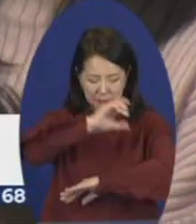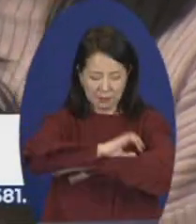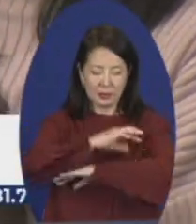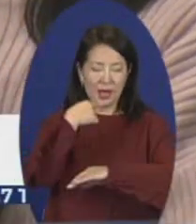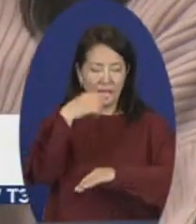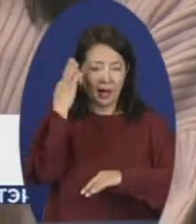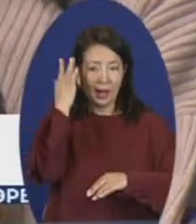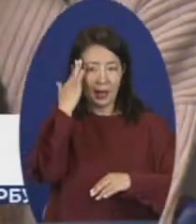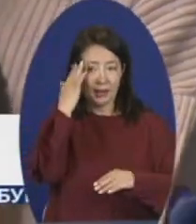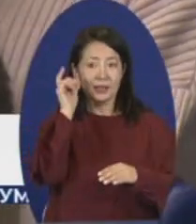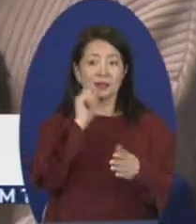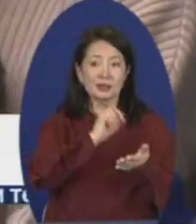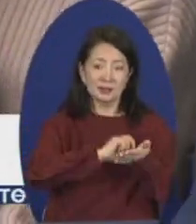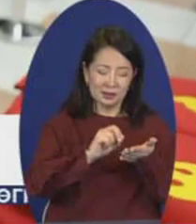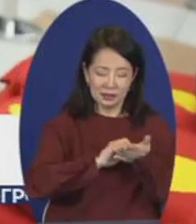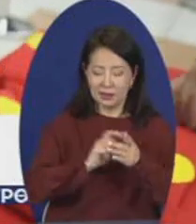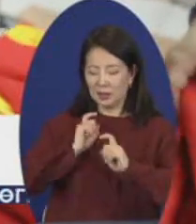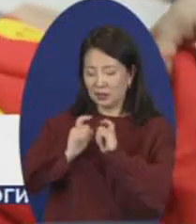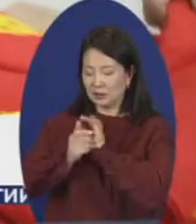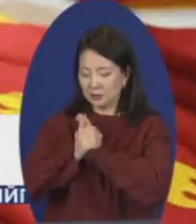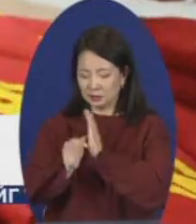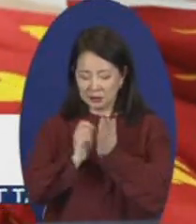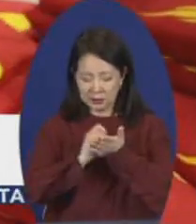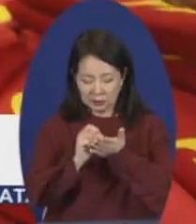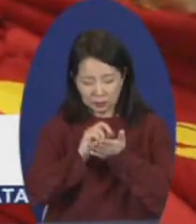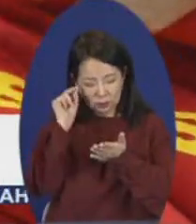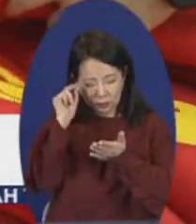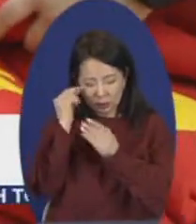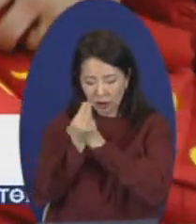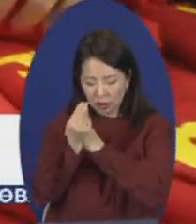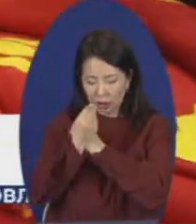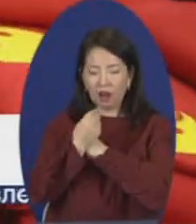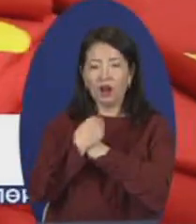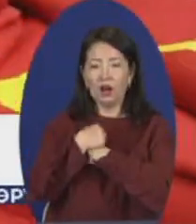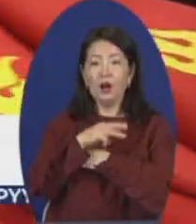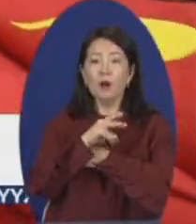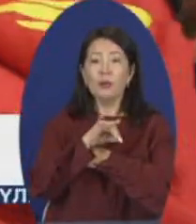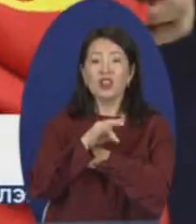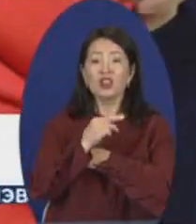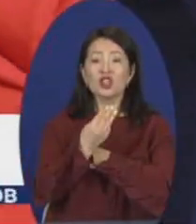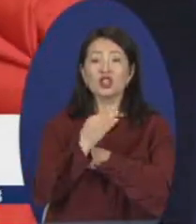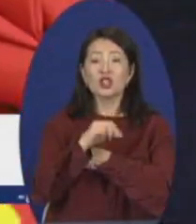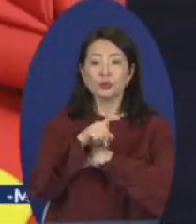гадна харилцааны чадвар, албан бичгийн чадвар суралцж менторшип хөтөлбөрт хамрагджээ.